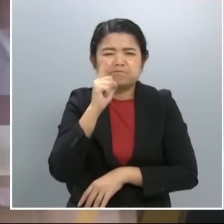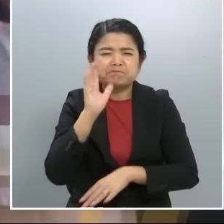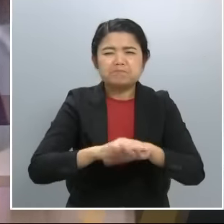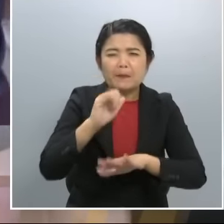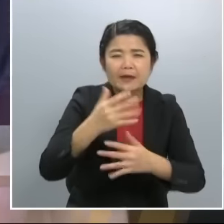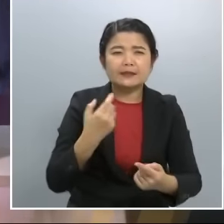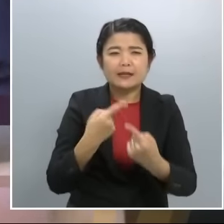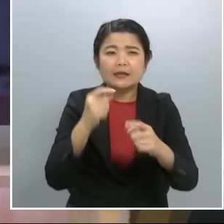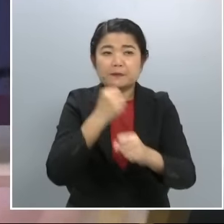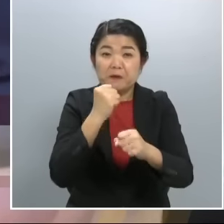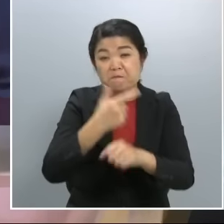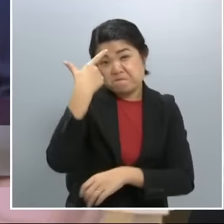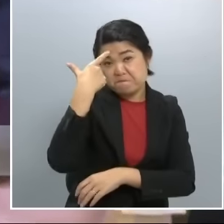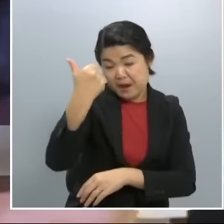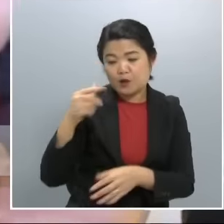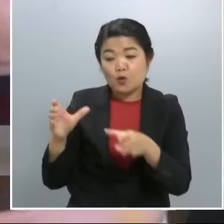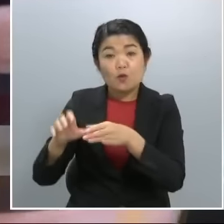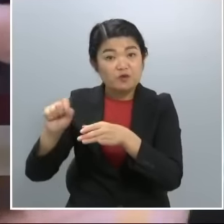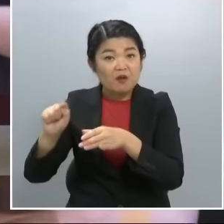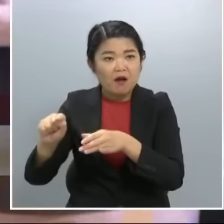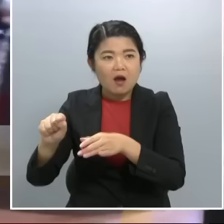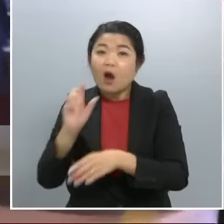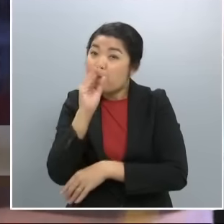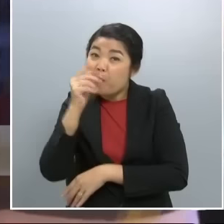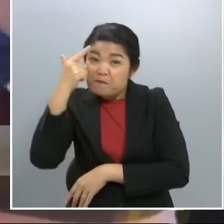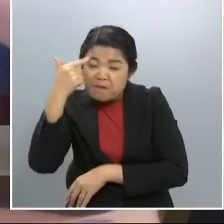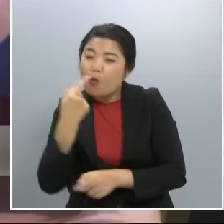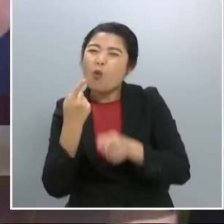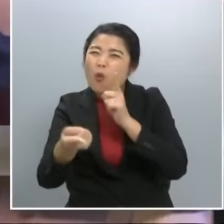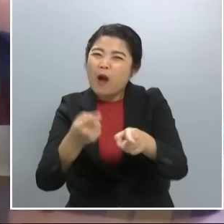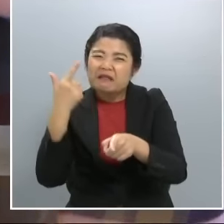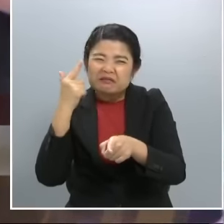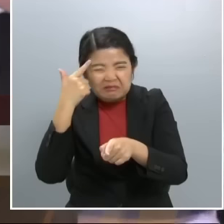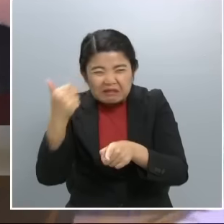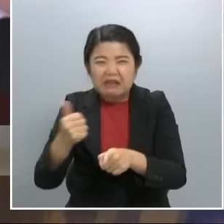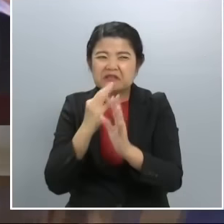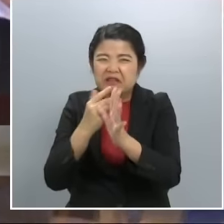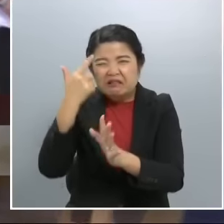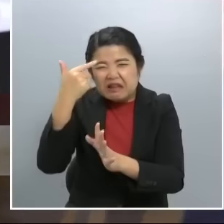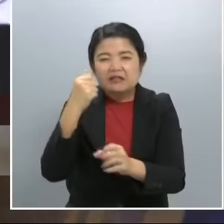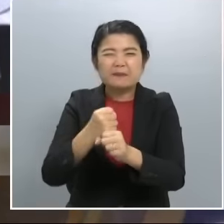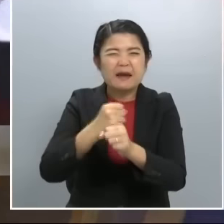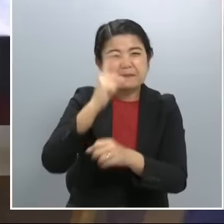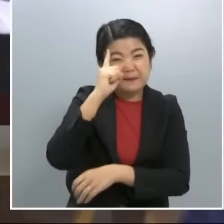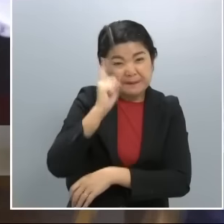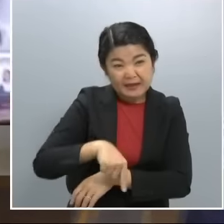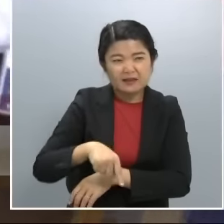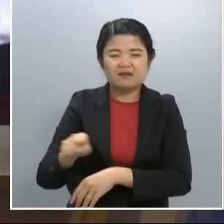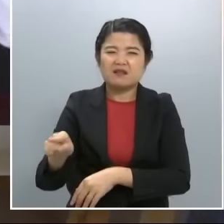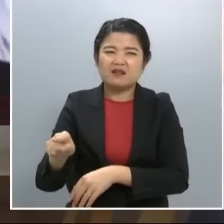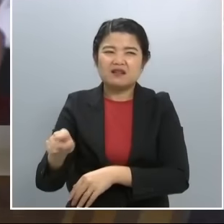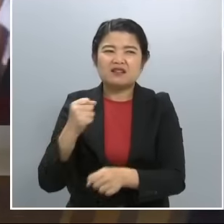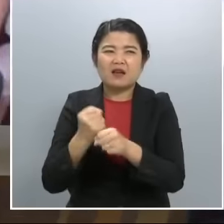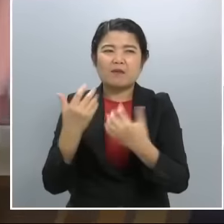อง แต่สสอีกกลุ่มนึงเนี่ยเป็นประเภทบอกพูดเก่งวิจารณ์เก่งนินทาเก่งแต่ทำงานไม่ค่อยเก่ง ค่ะ กลุ่มนี้เนี่ยไม่ต้องการให้รัฐบ